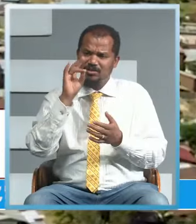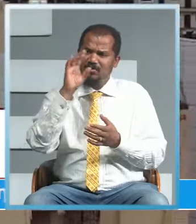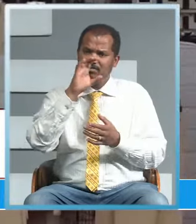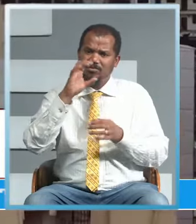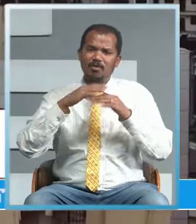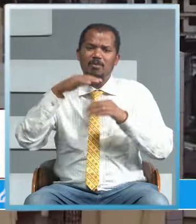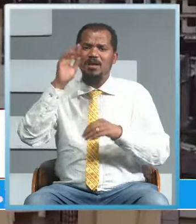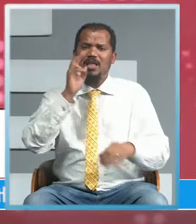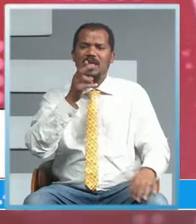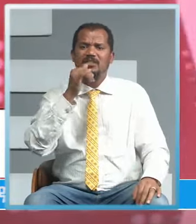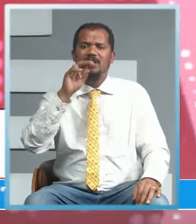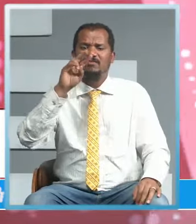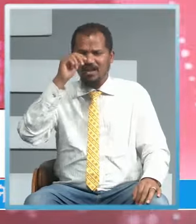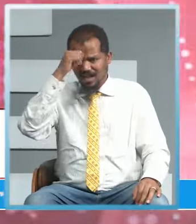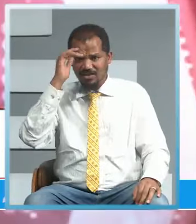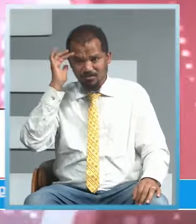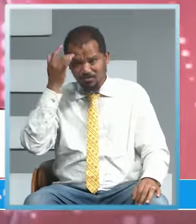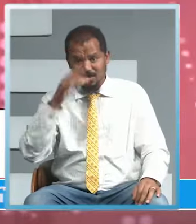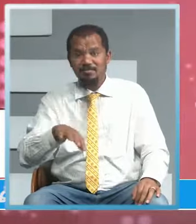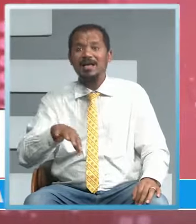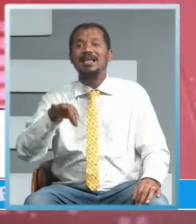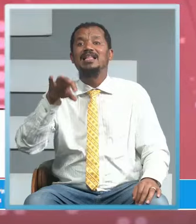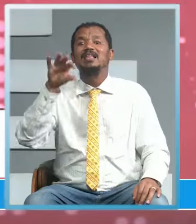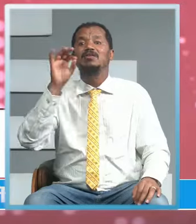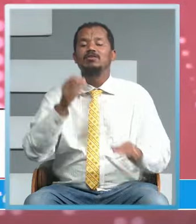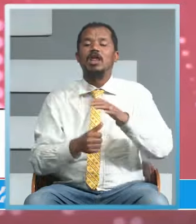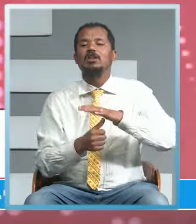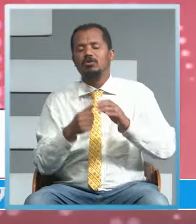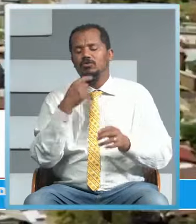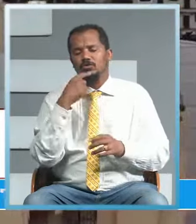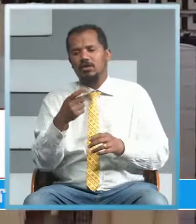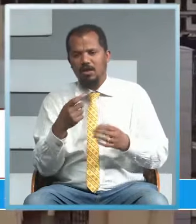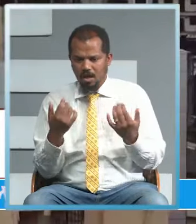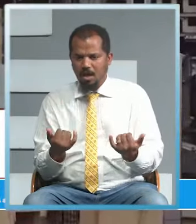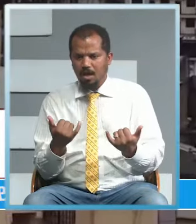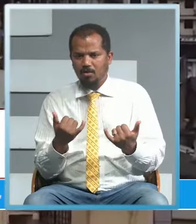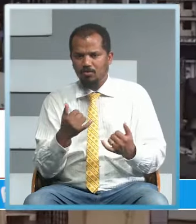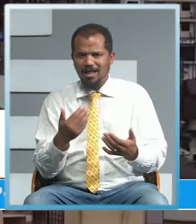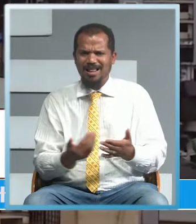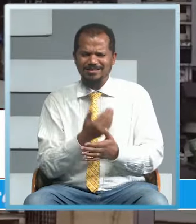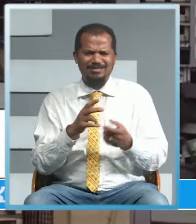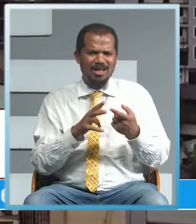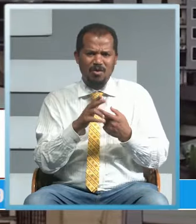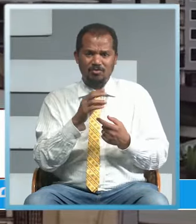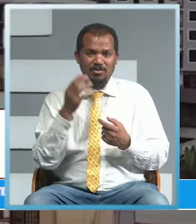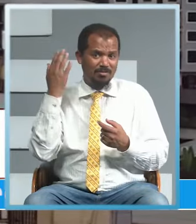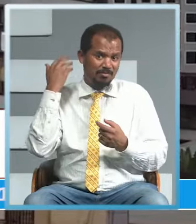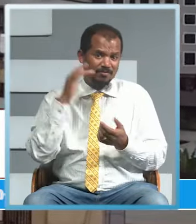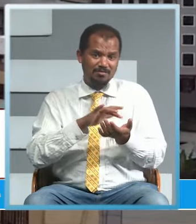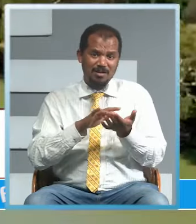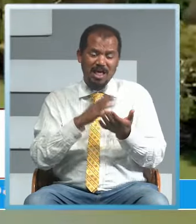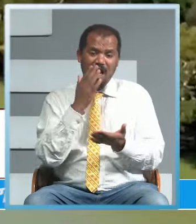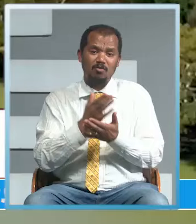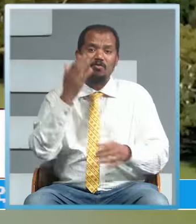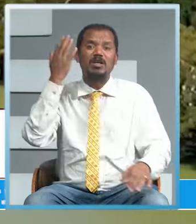ከ8700 በላይ የኤችአይቪ ኤድስ ህሙማን መገኘታቸውን ዲሬክተሩ ጠቁመዋል። አሁን ላይ አዲስ ያቋረጡና ቀደም ብለው መድኃኒት